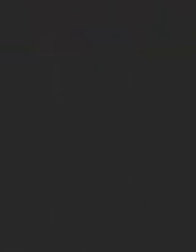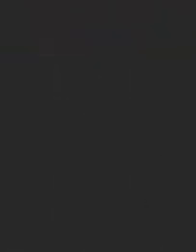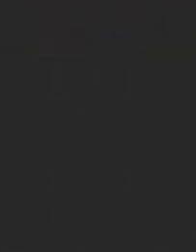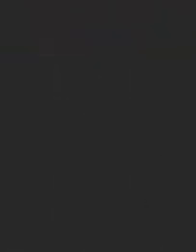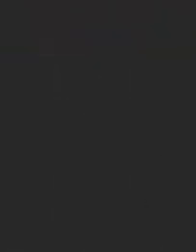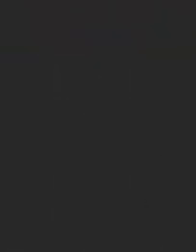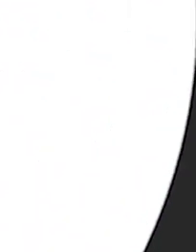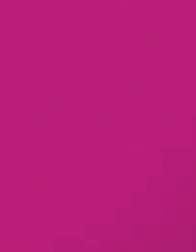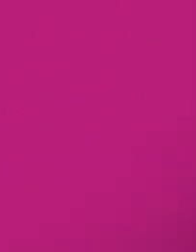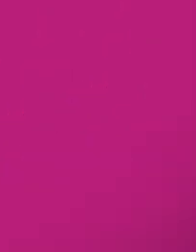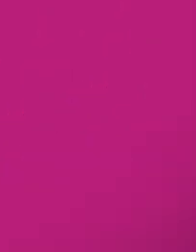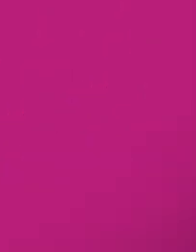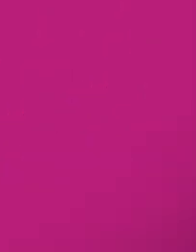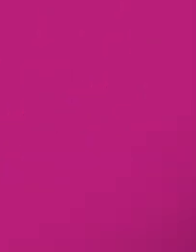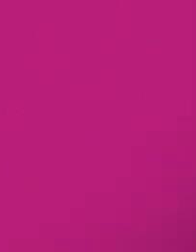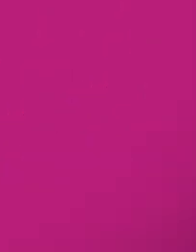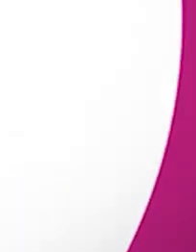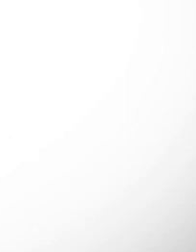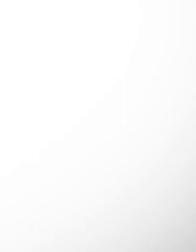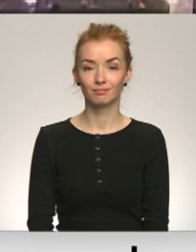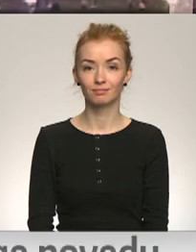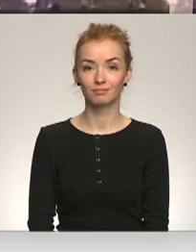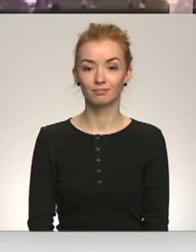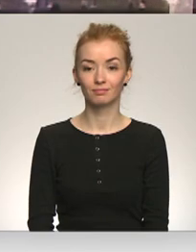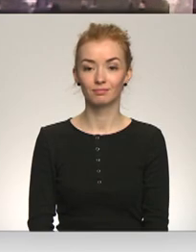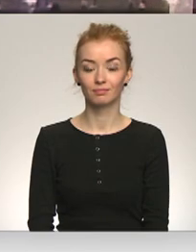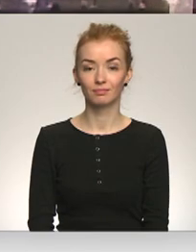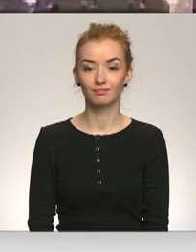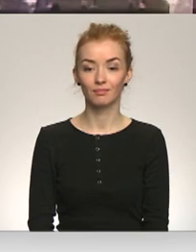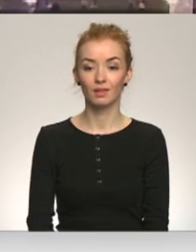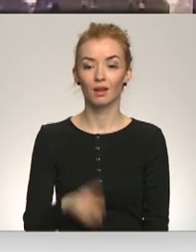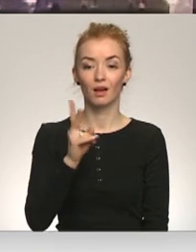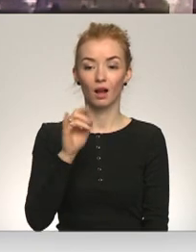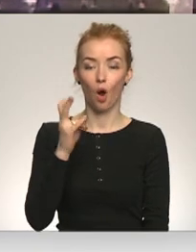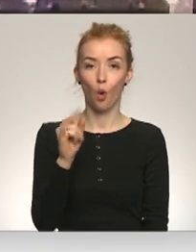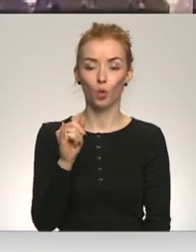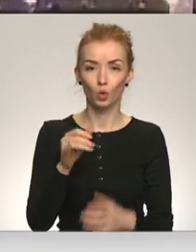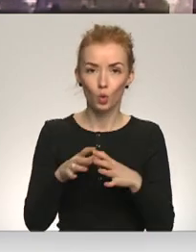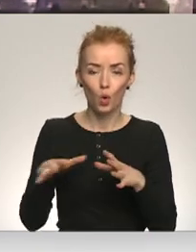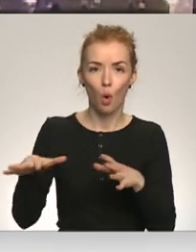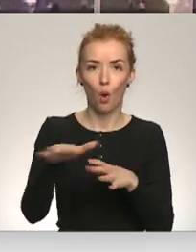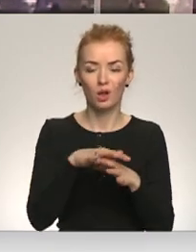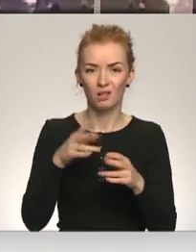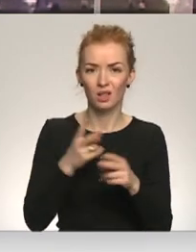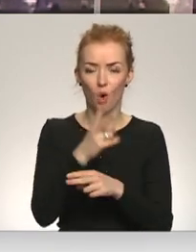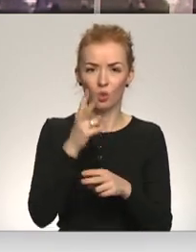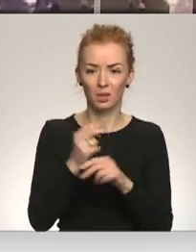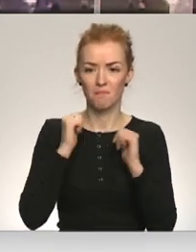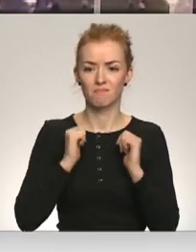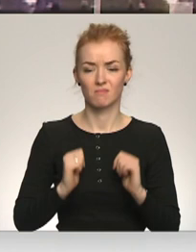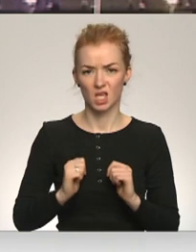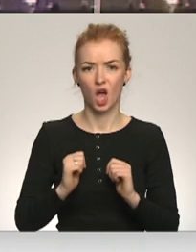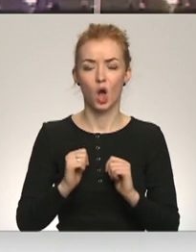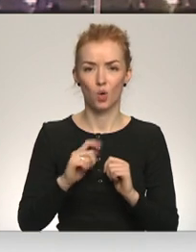Re, viss ēters ir te! Krauķu kolonijas mieļu traucē nevienā vien Latvijas